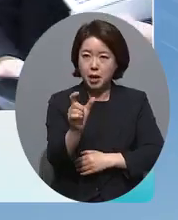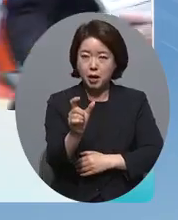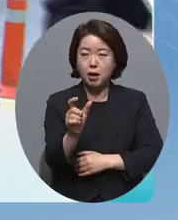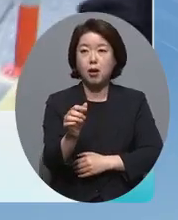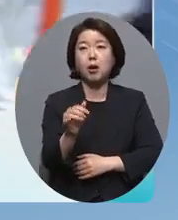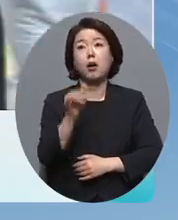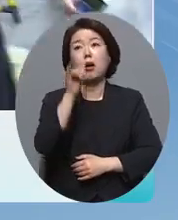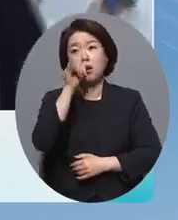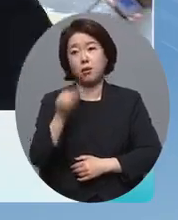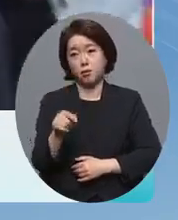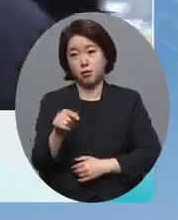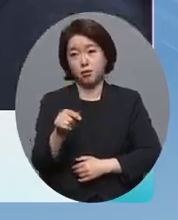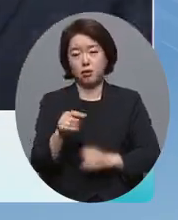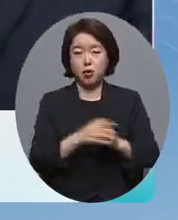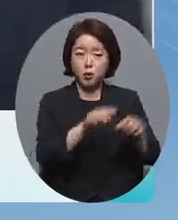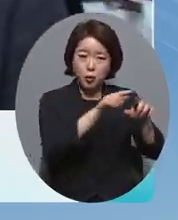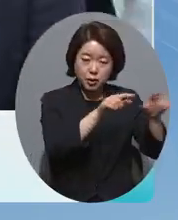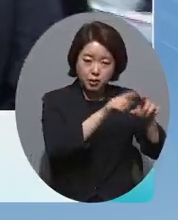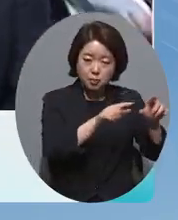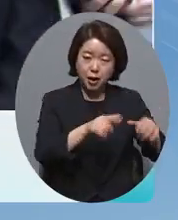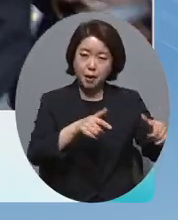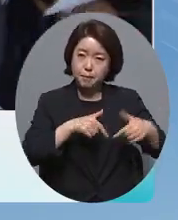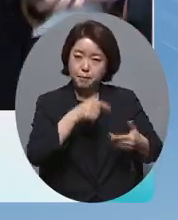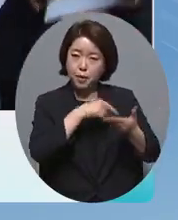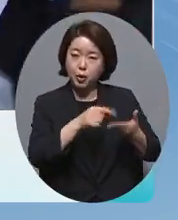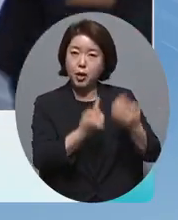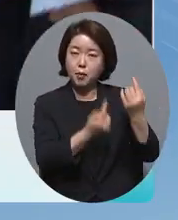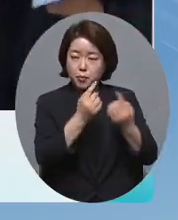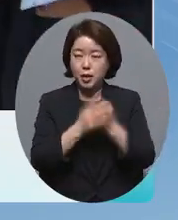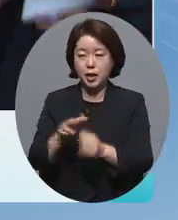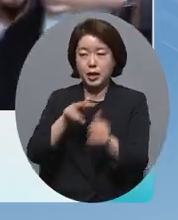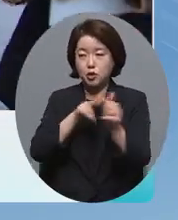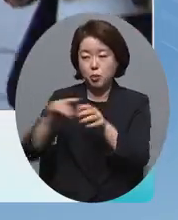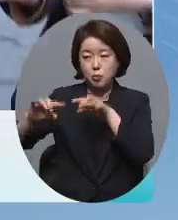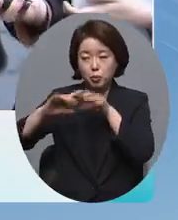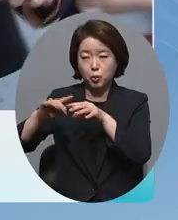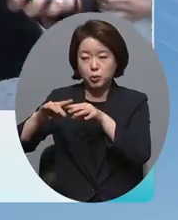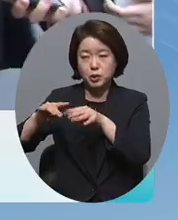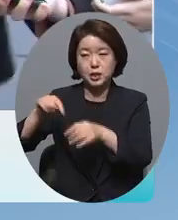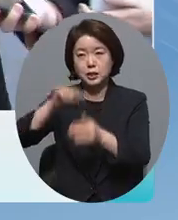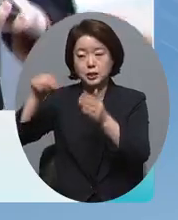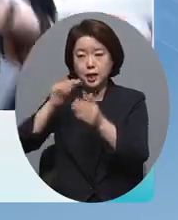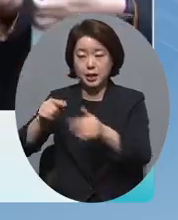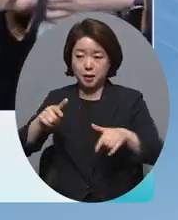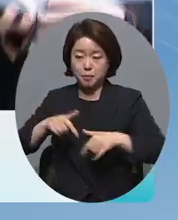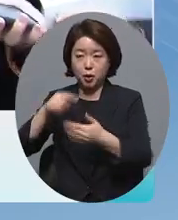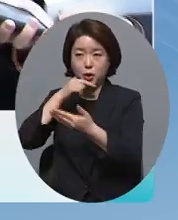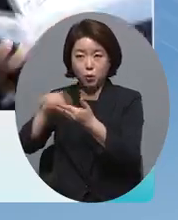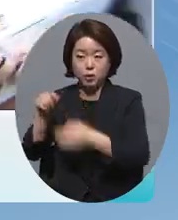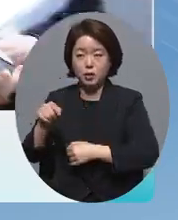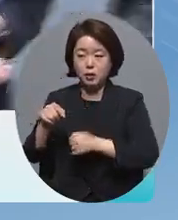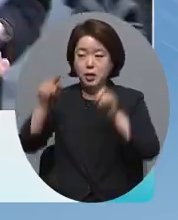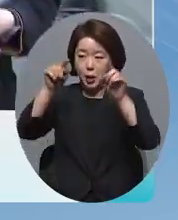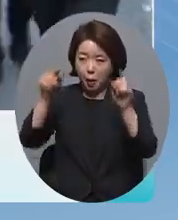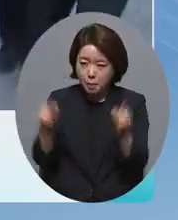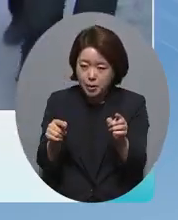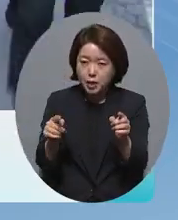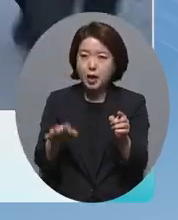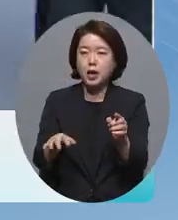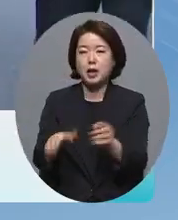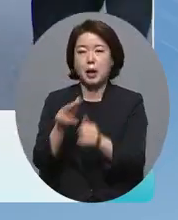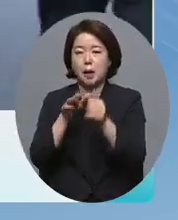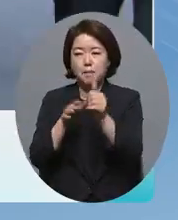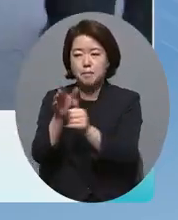있거든요 그러니까 일반적인 명예훼손에 비해서 이런 정보통신망법상 명예훼손에서는 비방 목적이라는